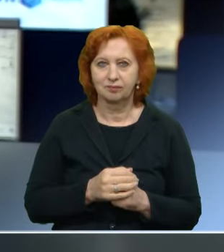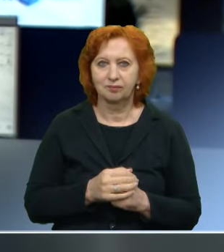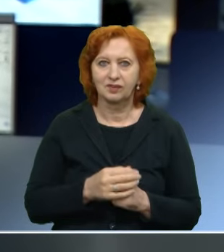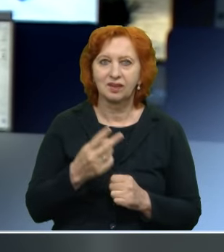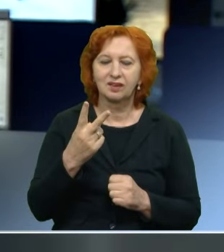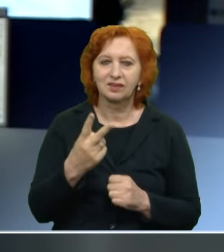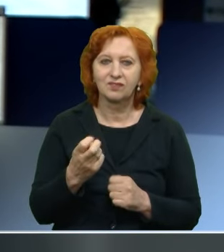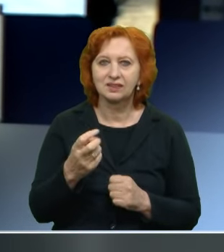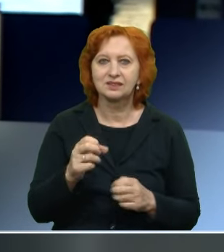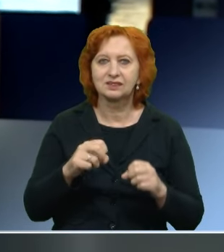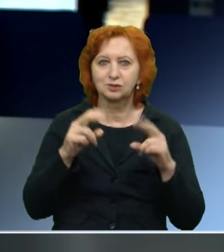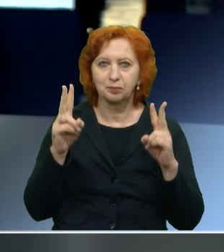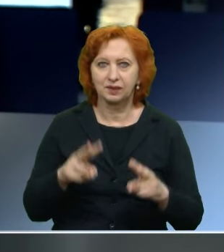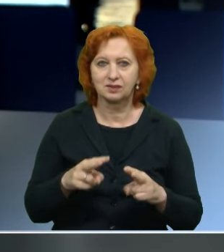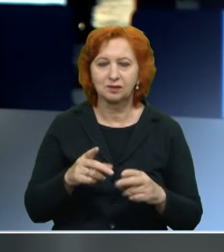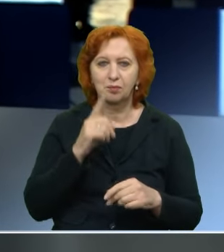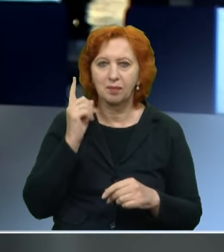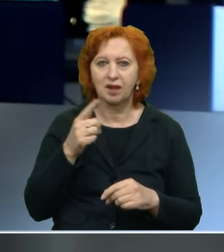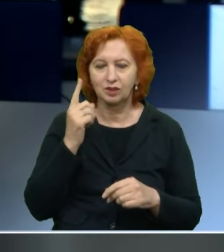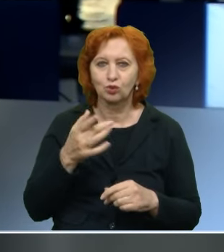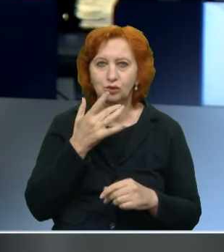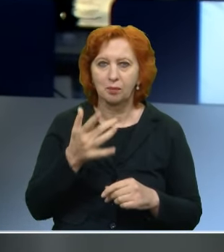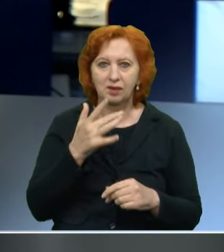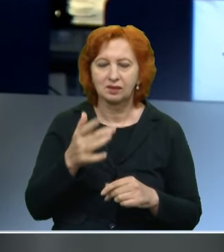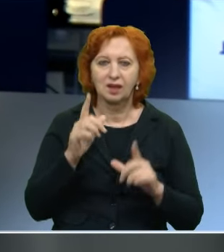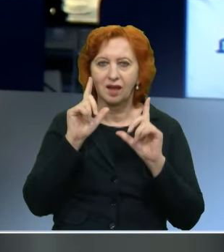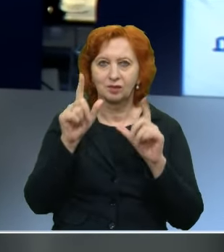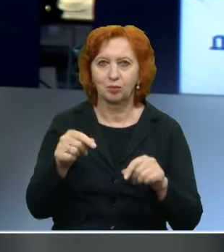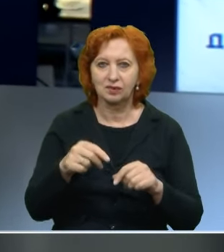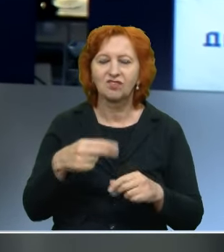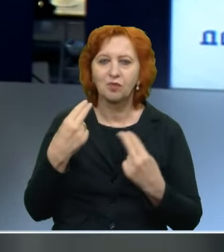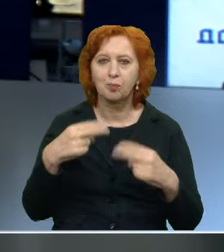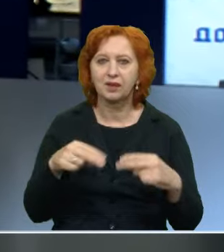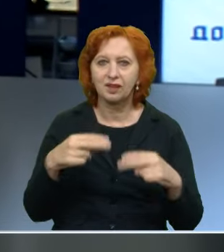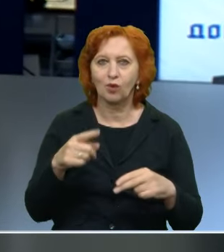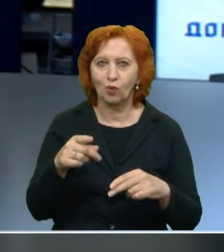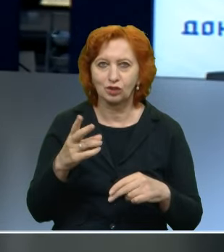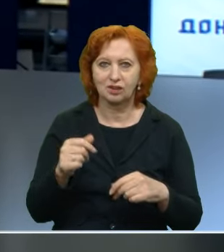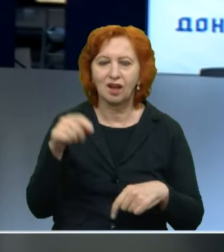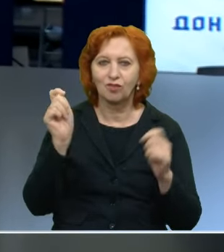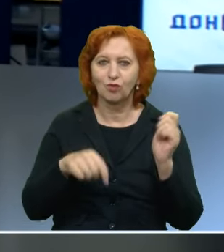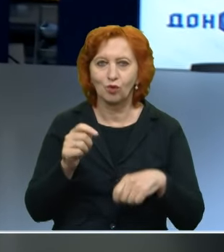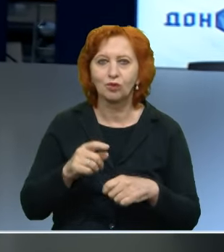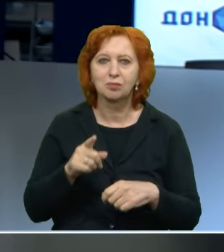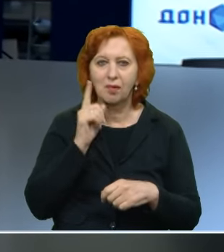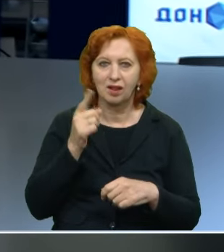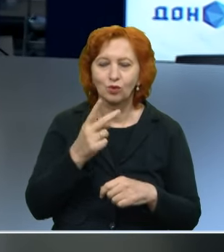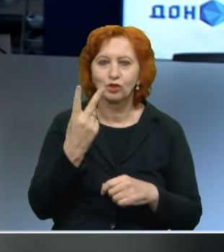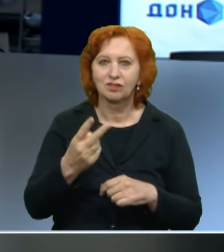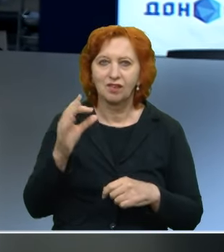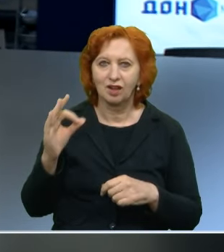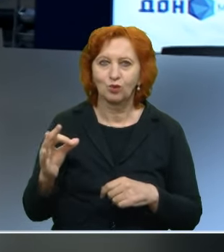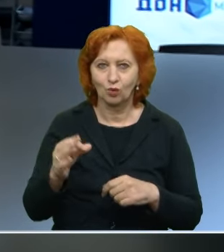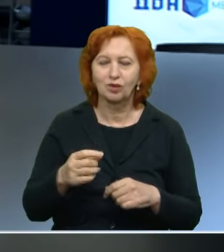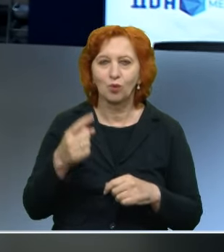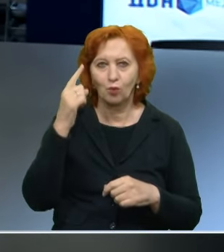200 донских специалистов сферы молодежной политики отправились в Пятигорск на форум «Молодежка 2.0». Виктория Слепченко